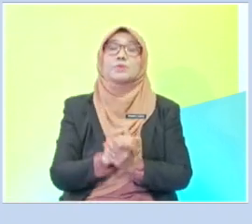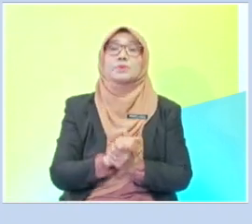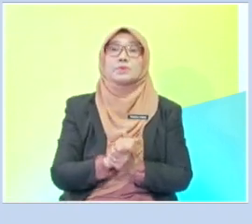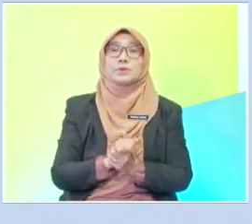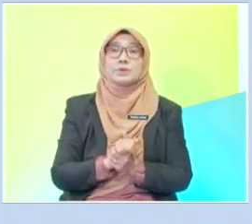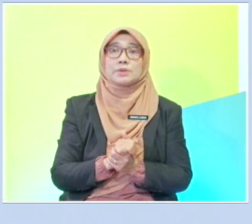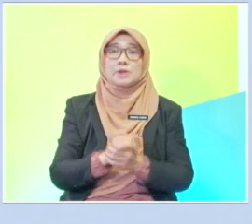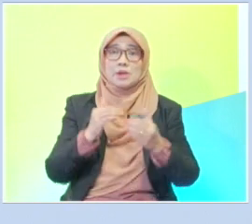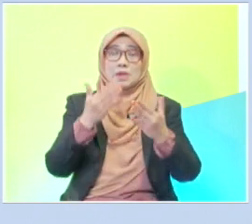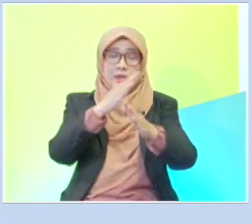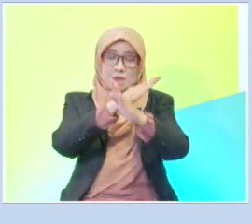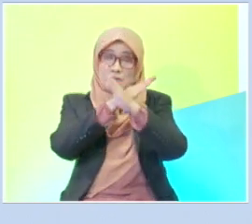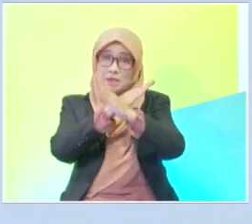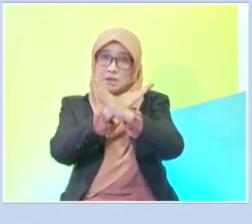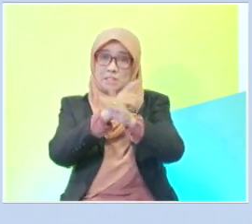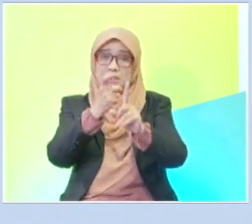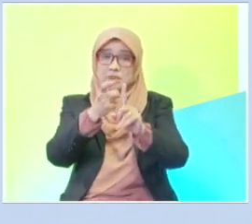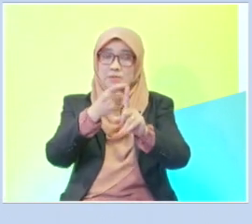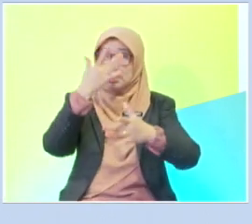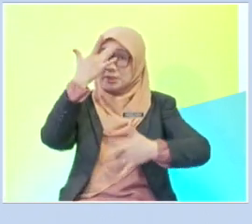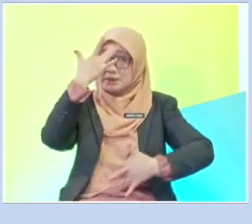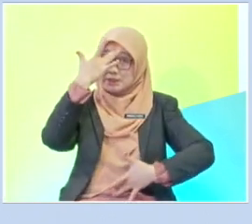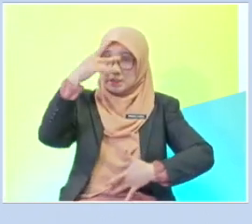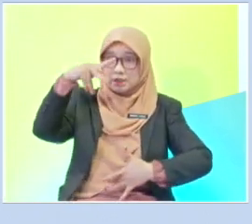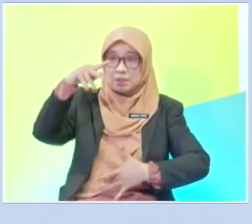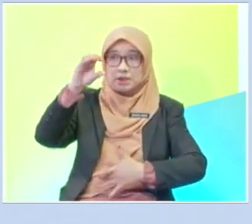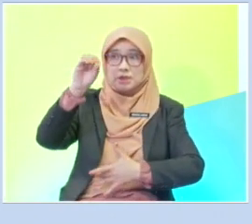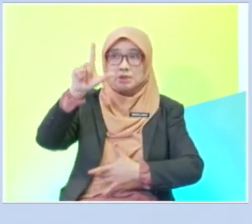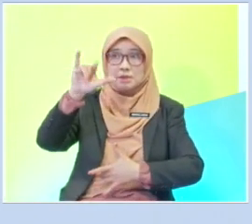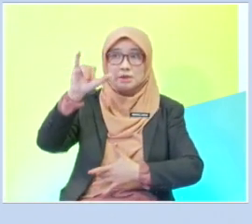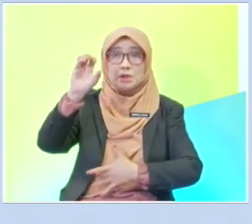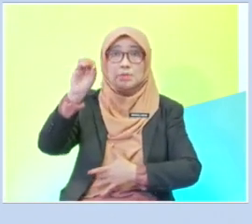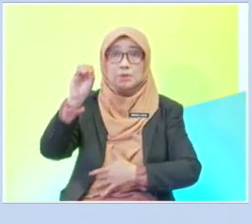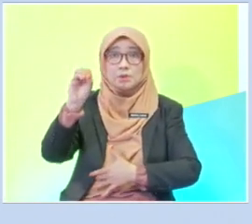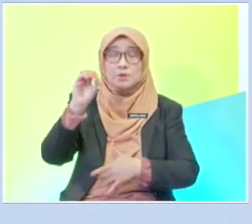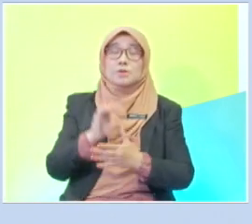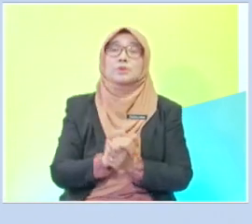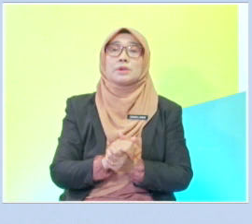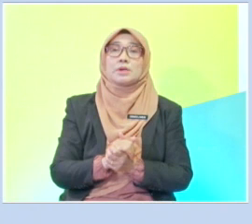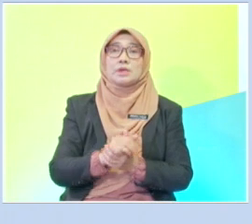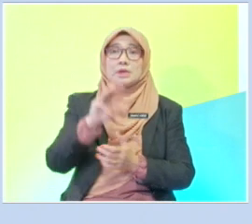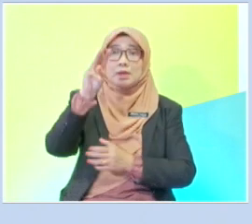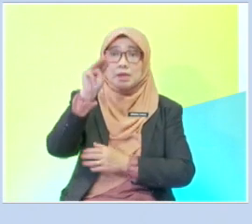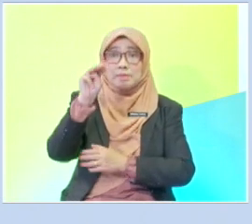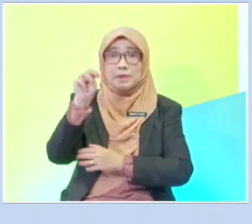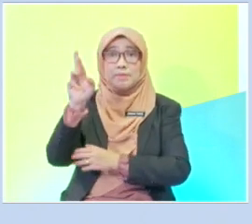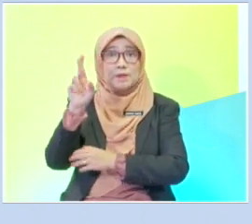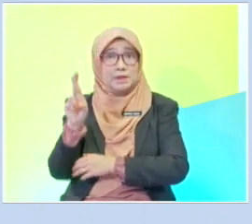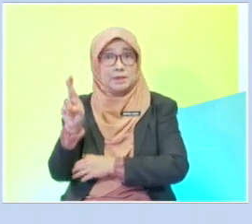vaksin yang memberi perlindungan terhadap penyakit polio, dan yang seterusnya MMR ialah